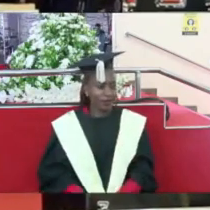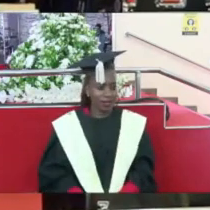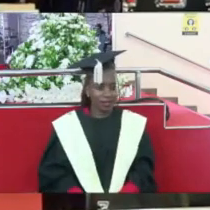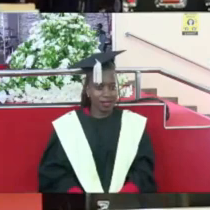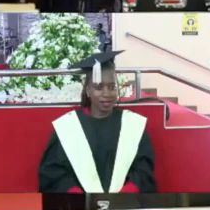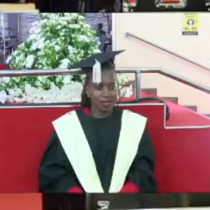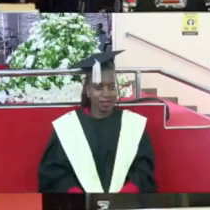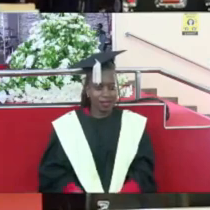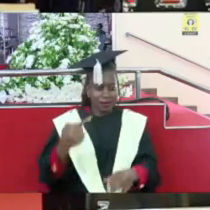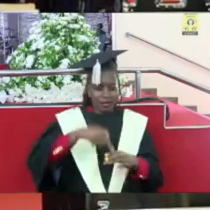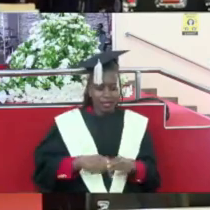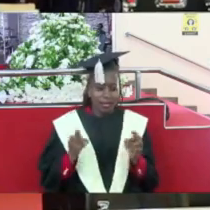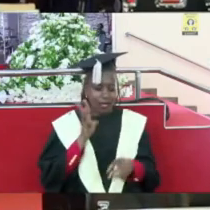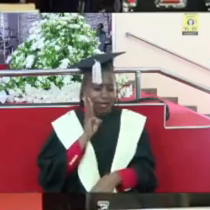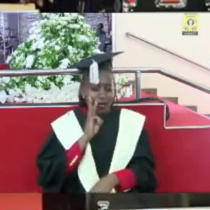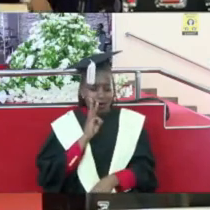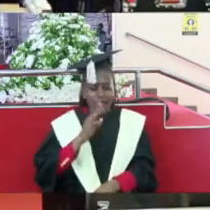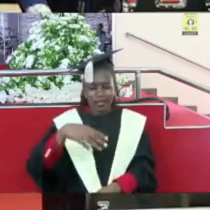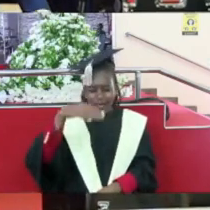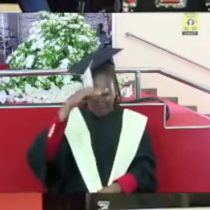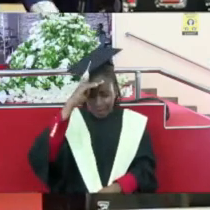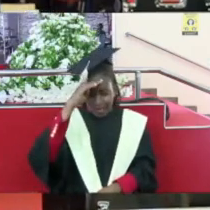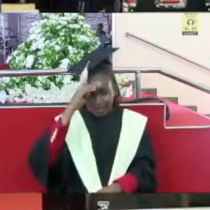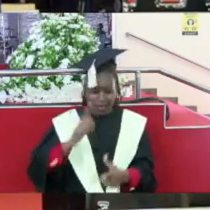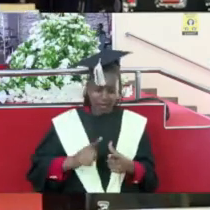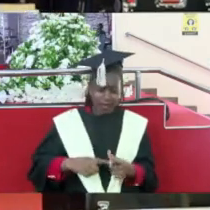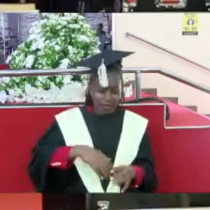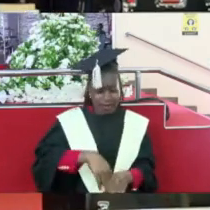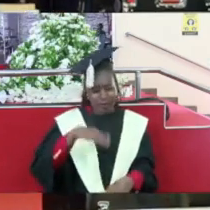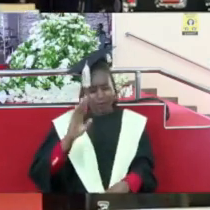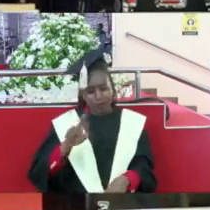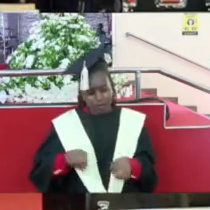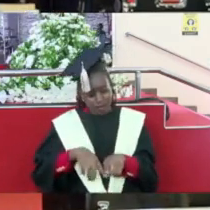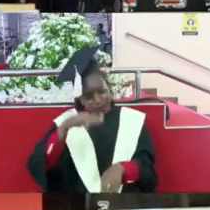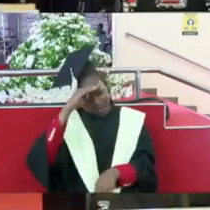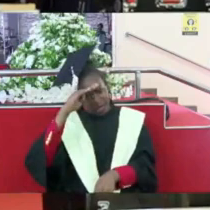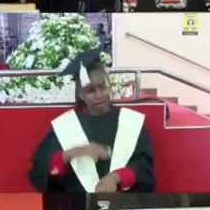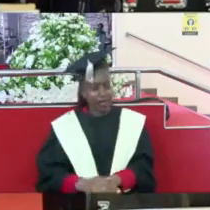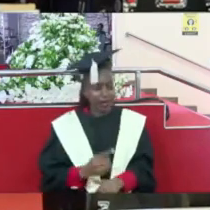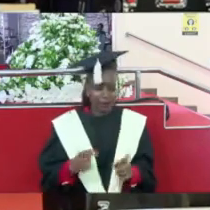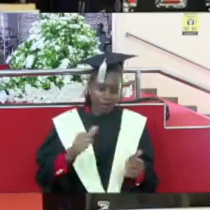Ataingia kwa maji akiwa mlevi na atatoka akiwa mlevi aliyebatizwa.